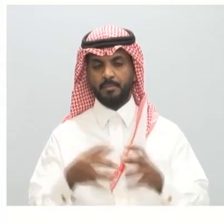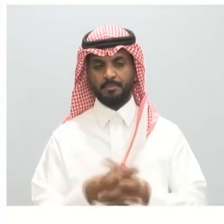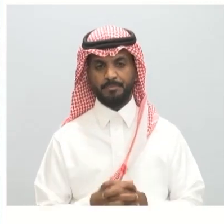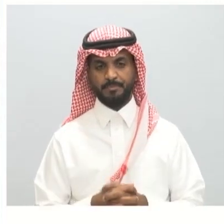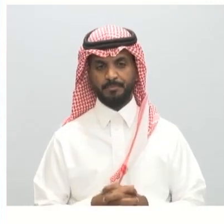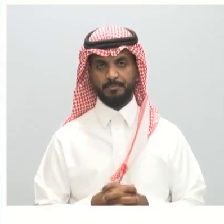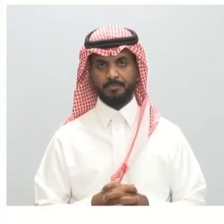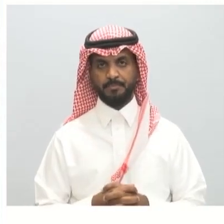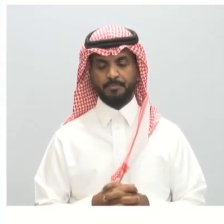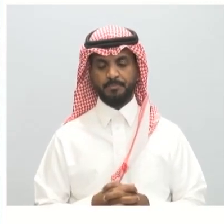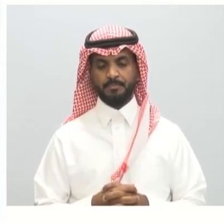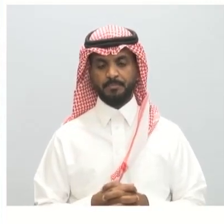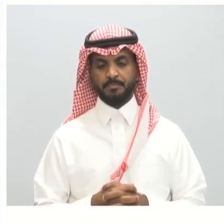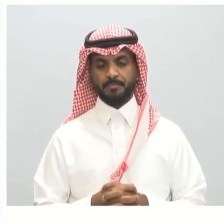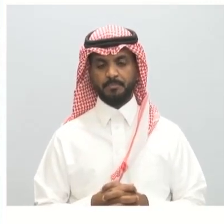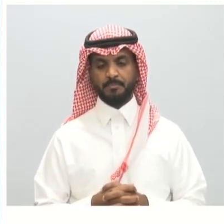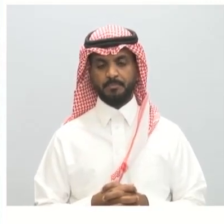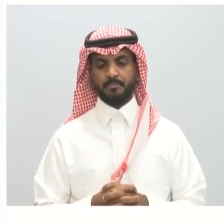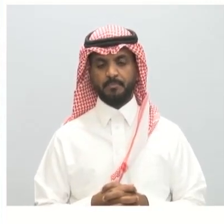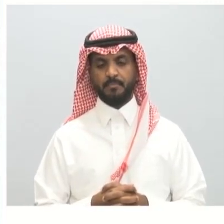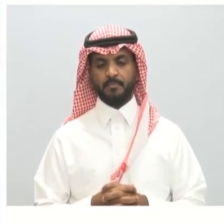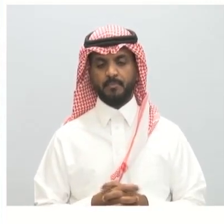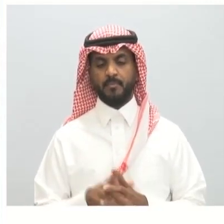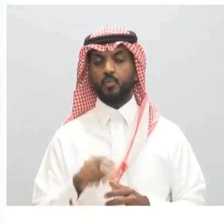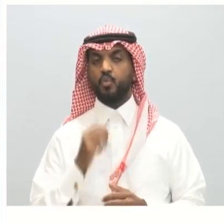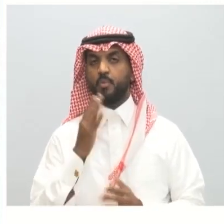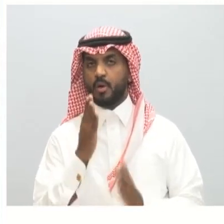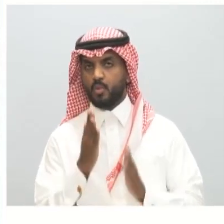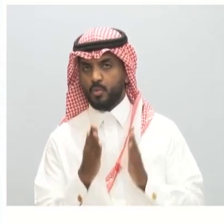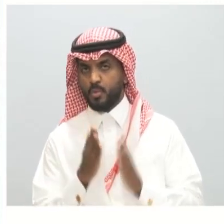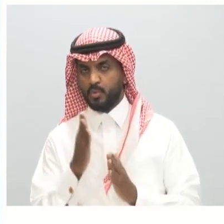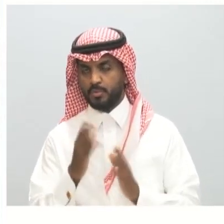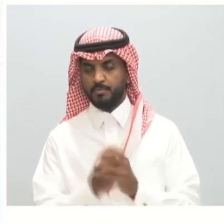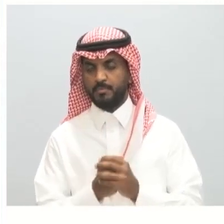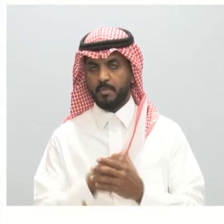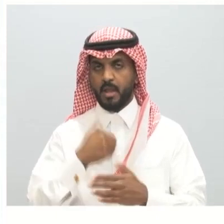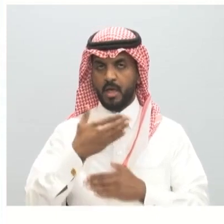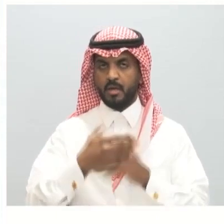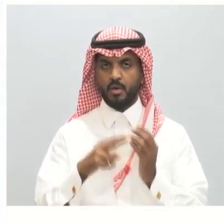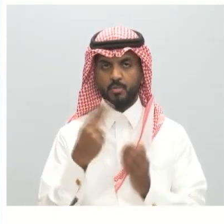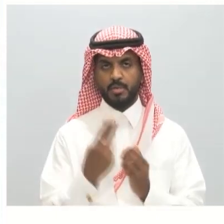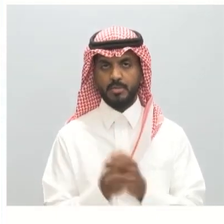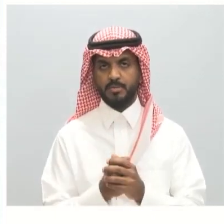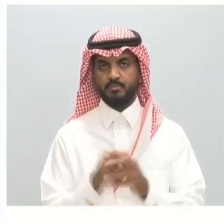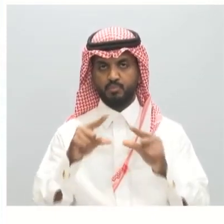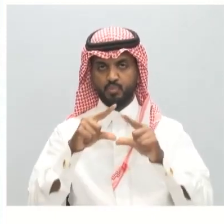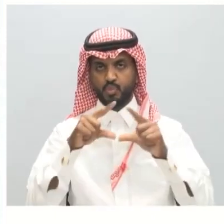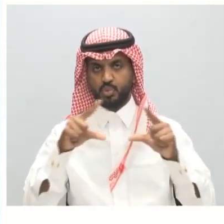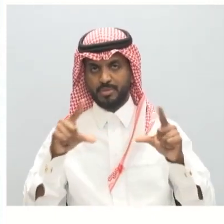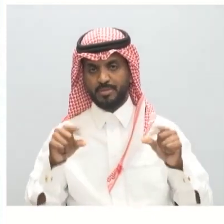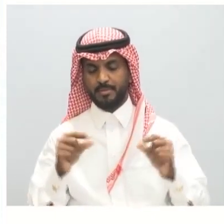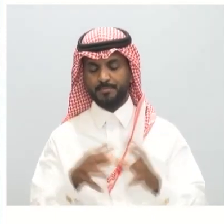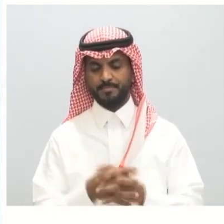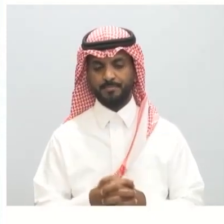الملعب وسيقوم الروبوت بالحركه او بالرسم المستطيل